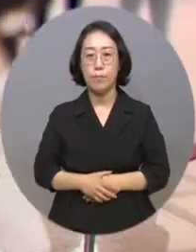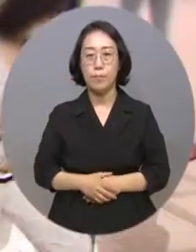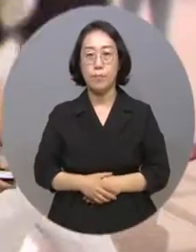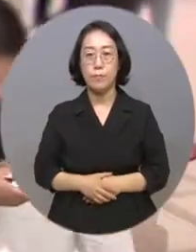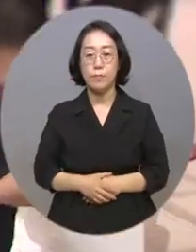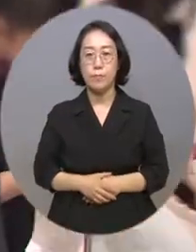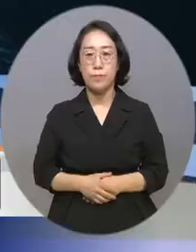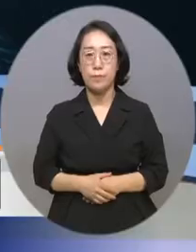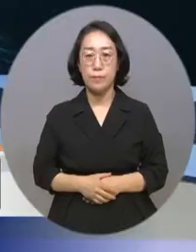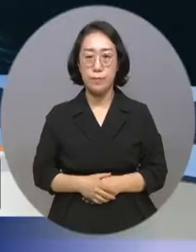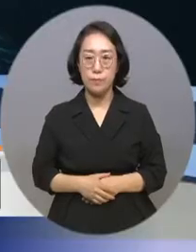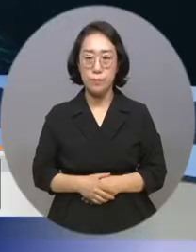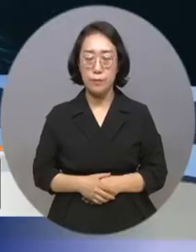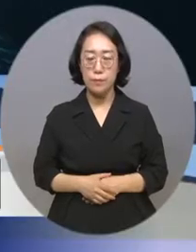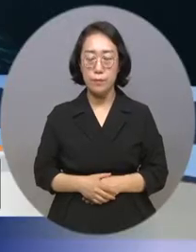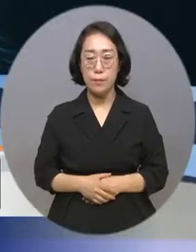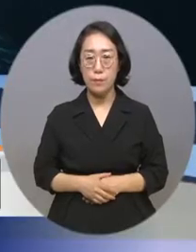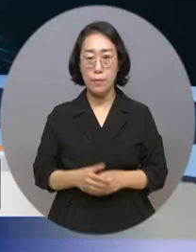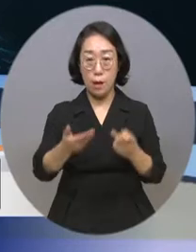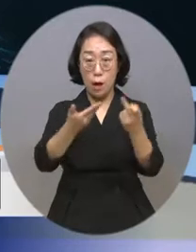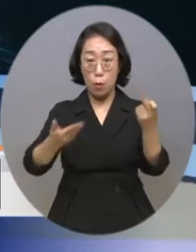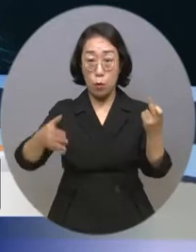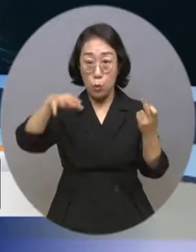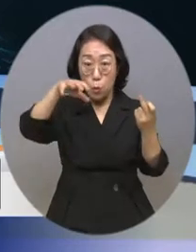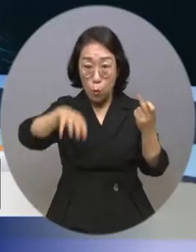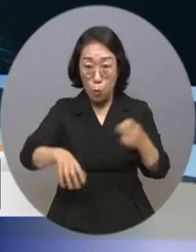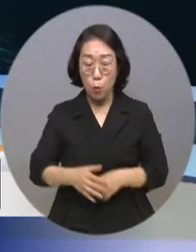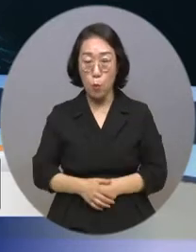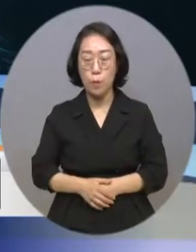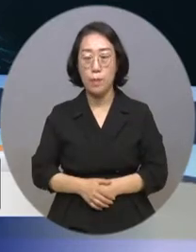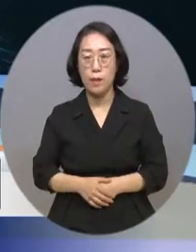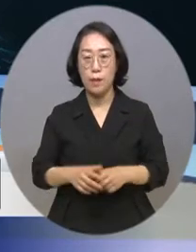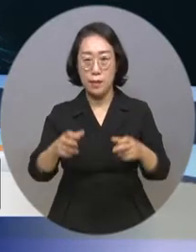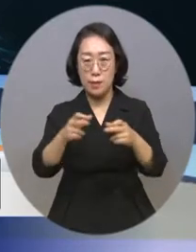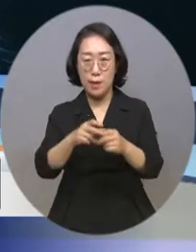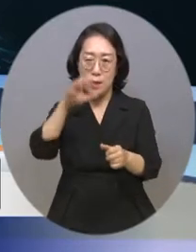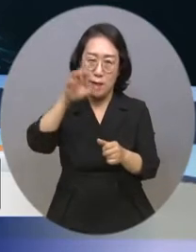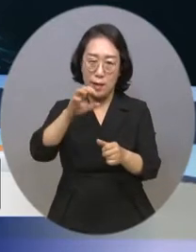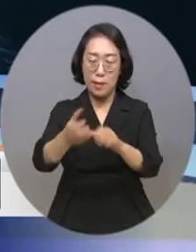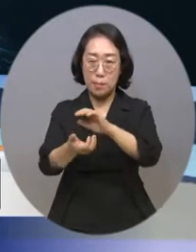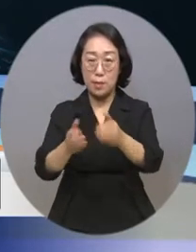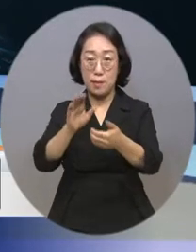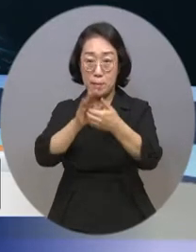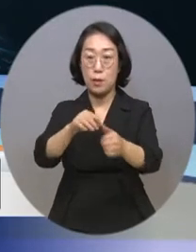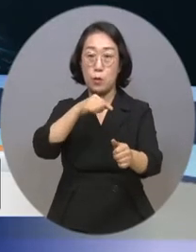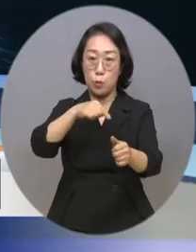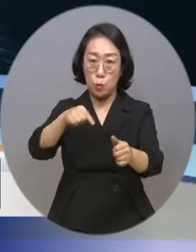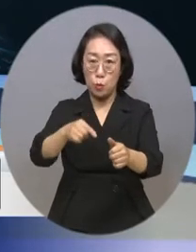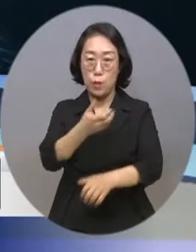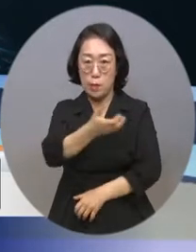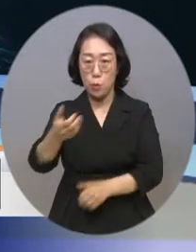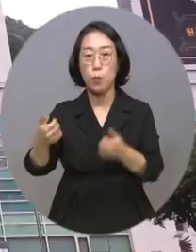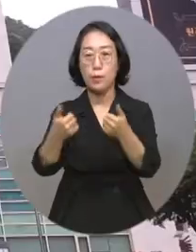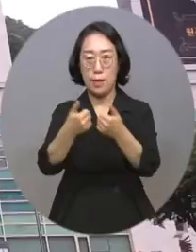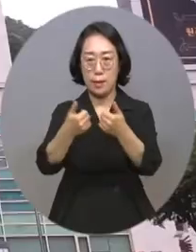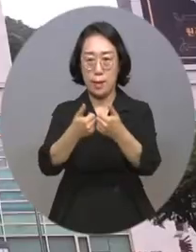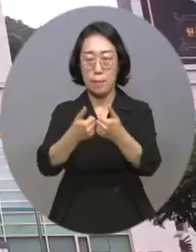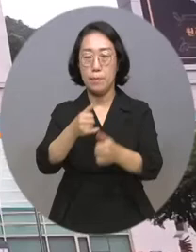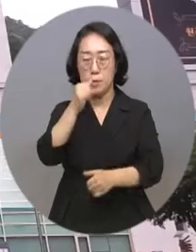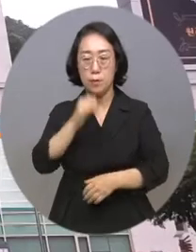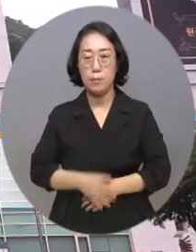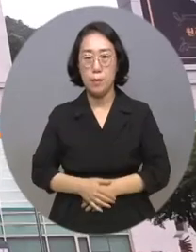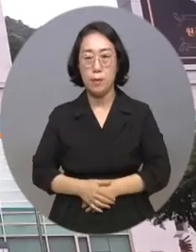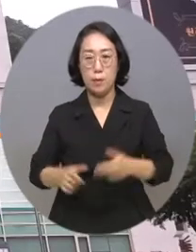박순용입니다. 강원도에서 장애인 학대 예방 교육과 이동 상담이 실시됐습니다. 지난